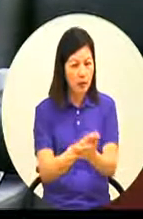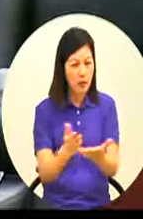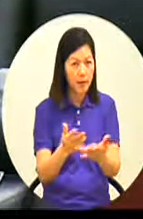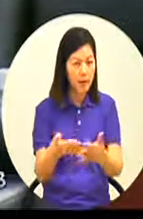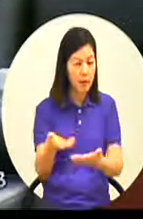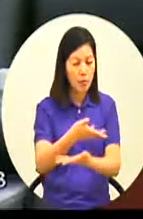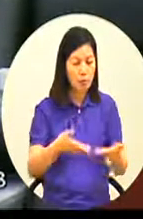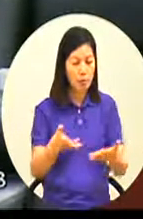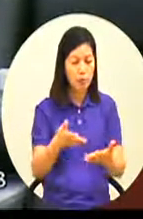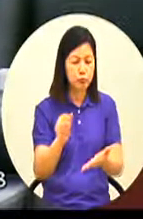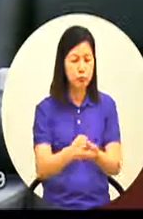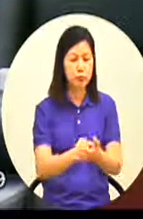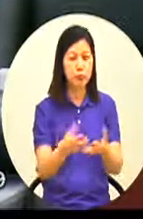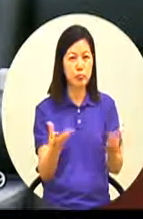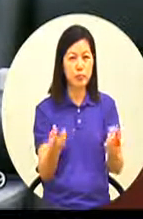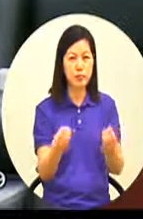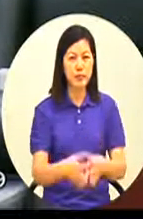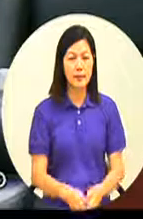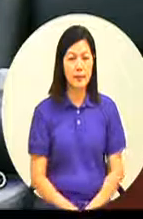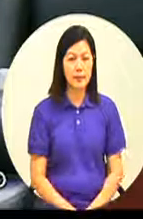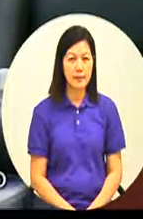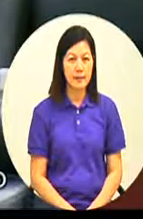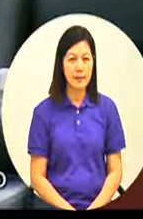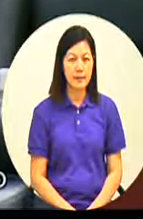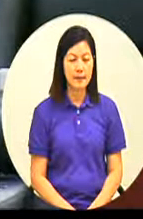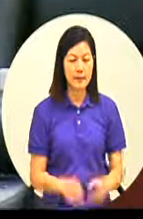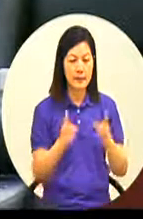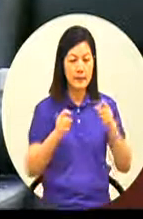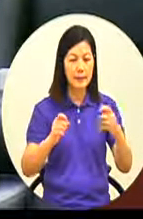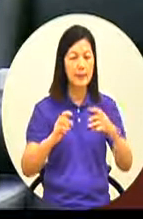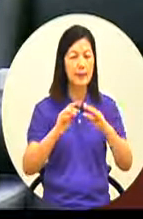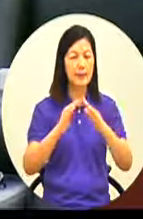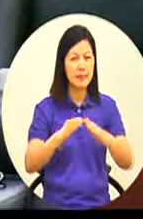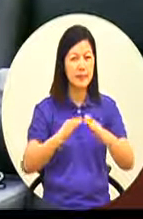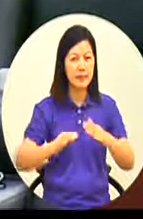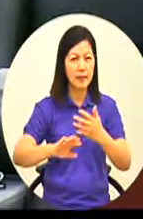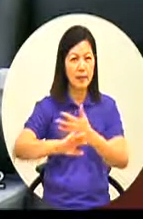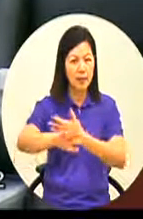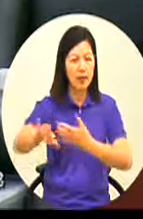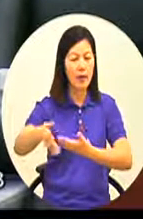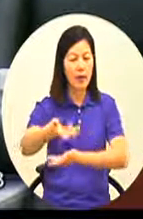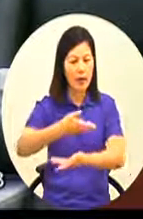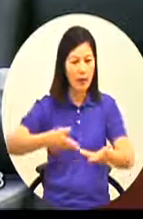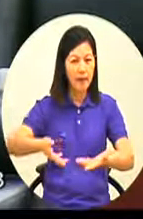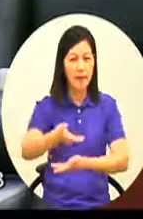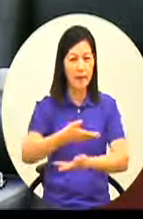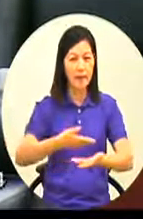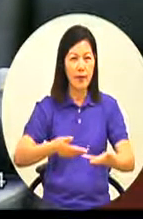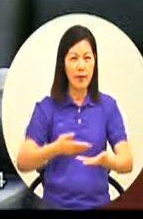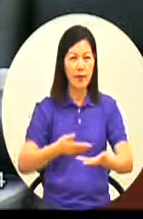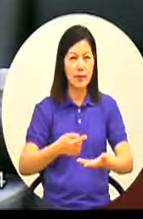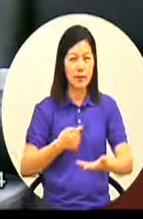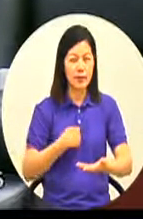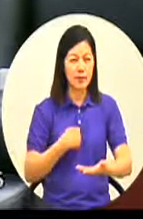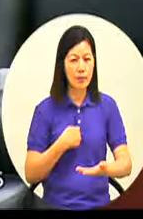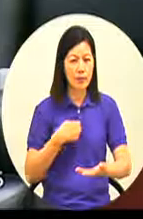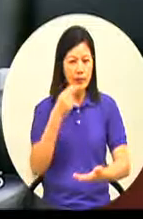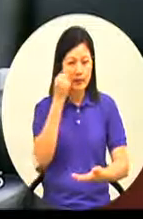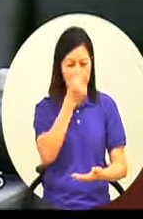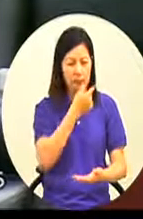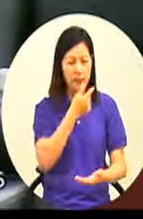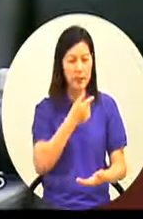讲哦，我们城市外交哈，我们有我们的处于比较特殊的